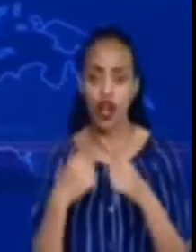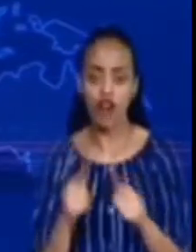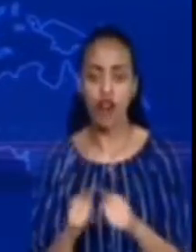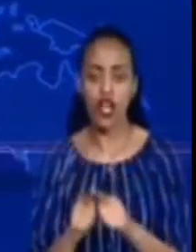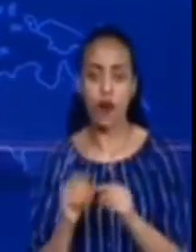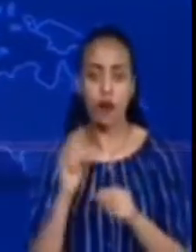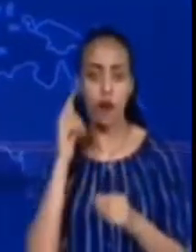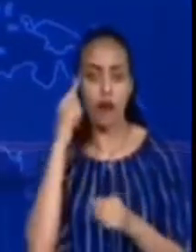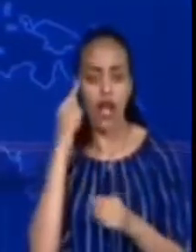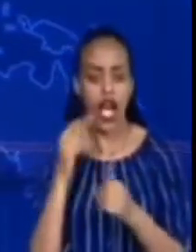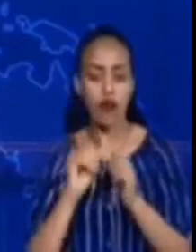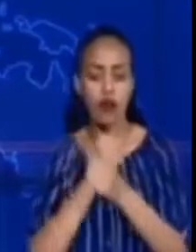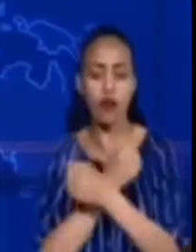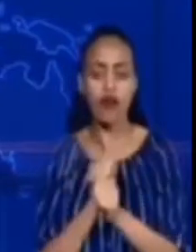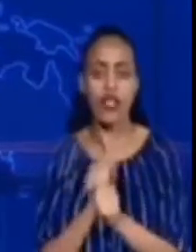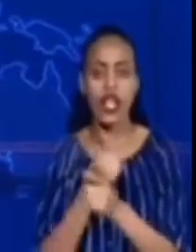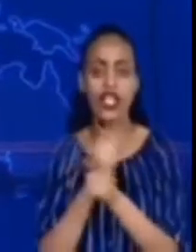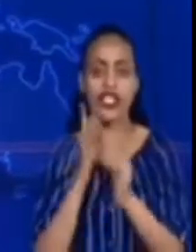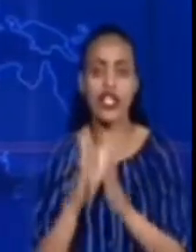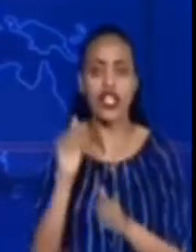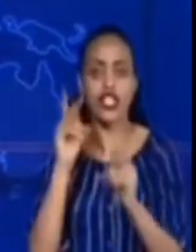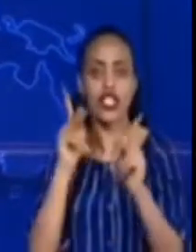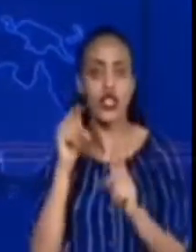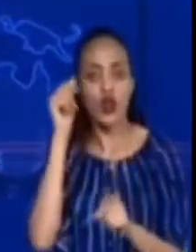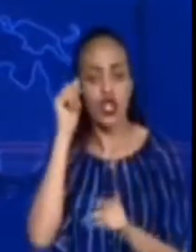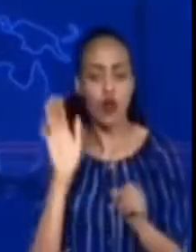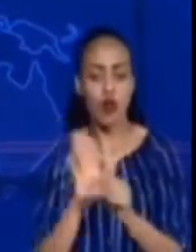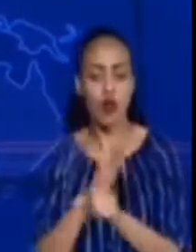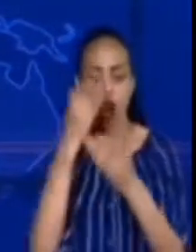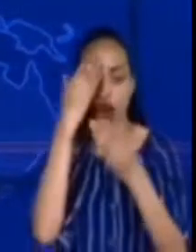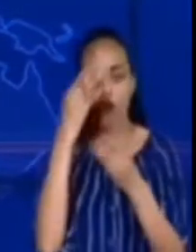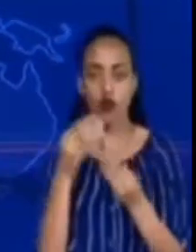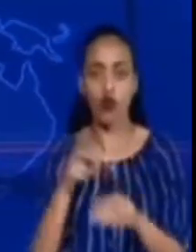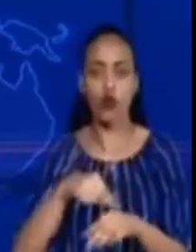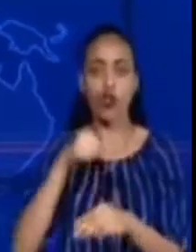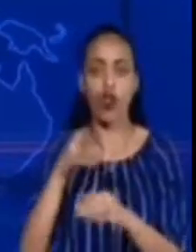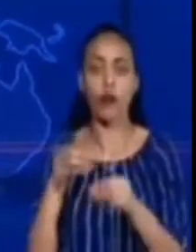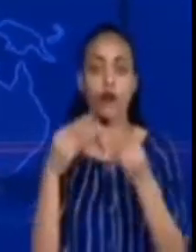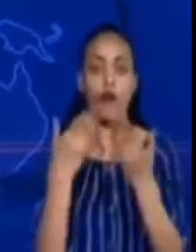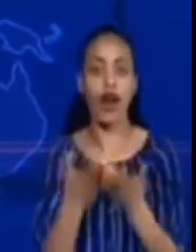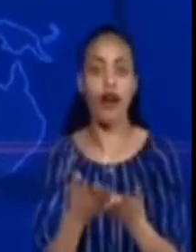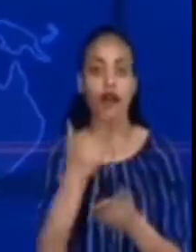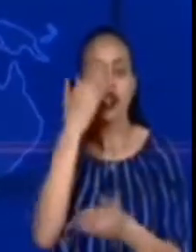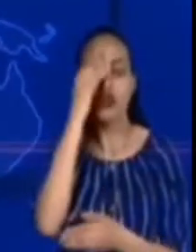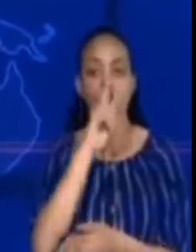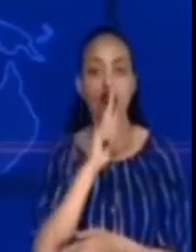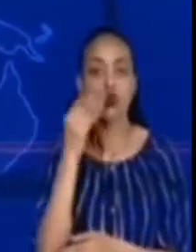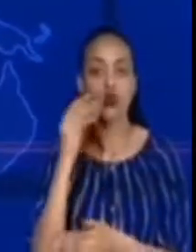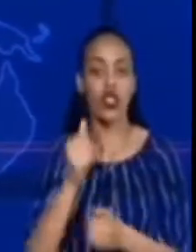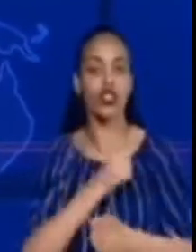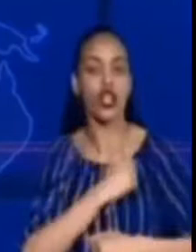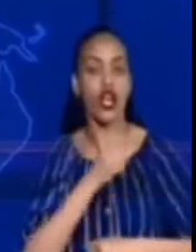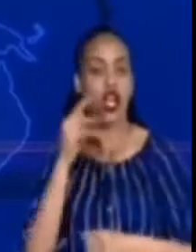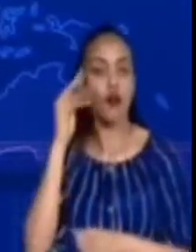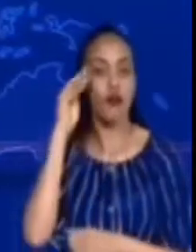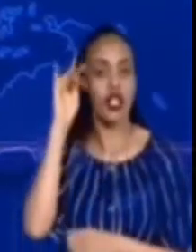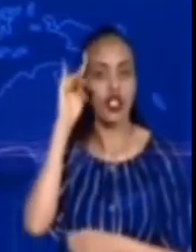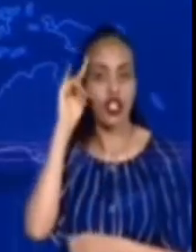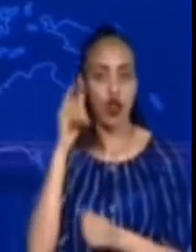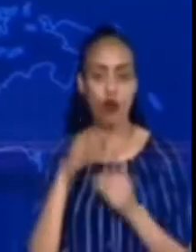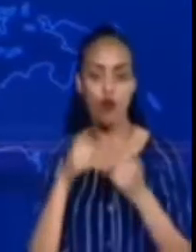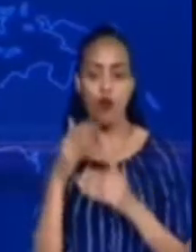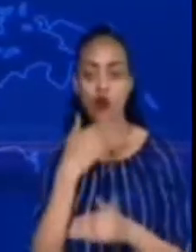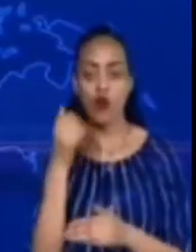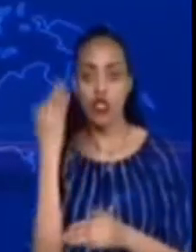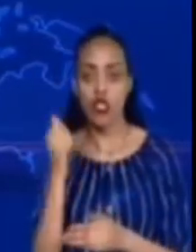በቃ ይታወቃል ስለ አህመድ ዲን ጀመል ሳነሱ እስልምናን ማጥቃት ከፈለጉ ይገርማችኋል